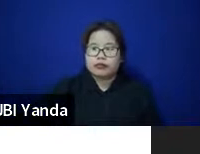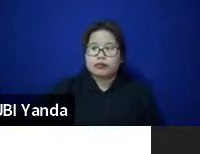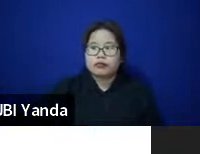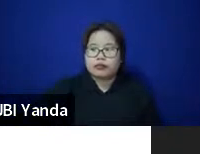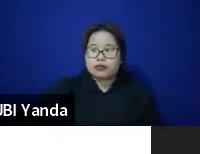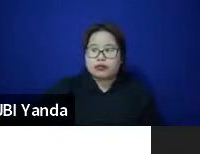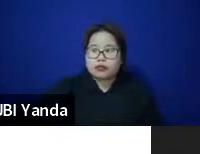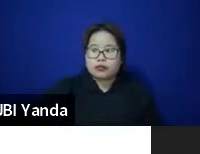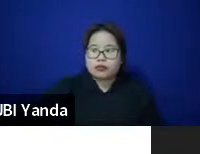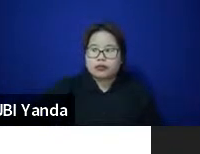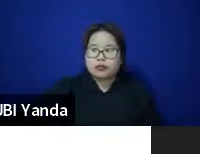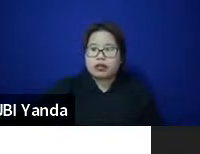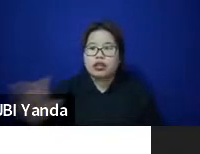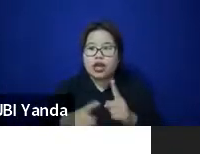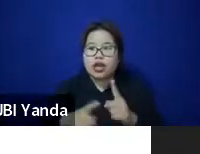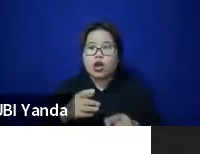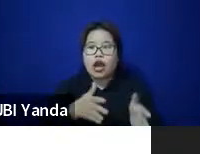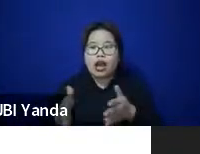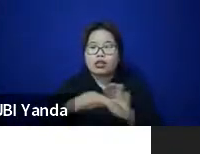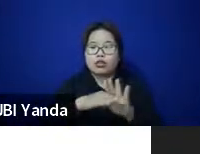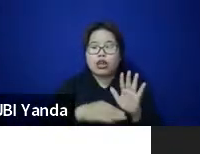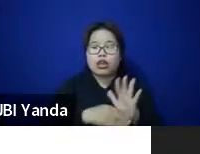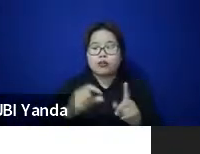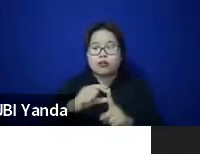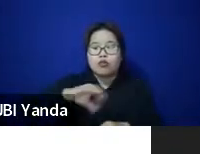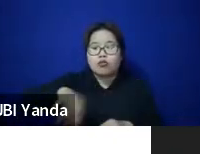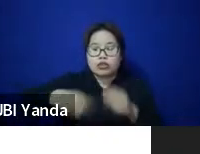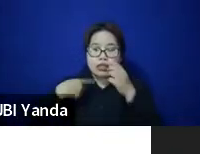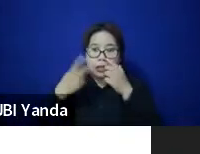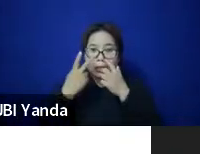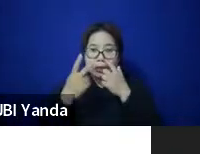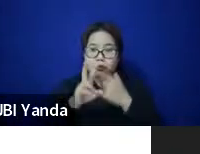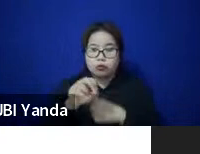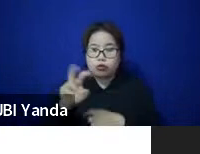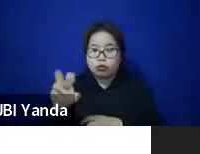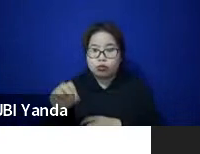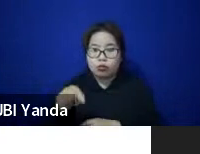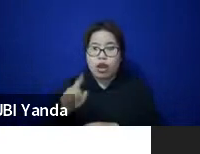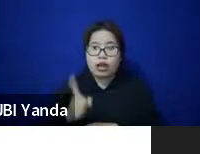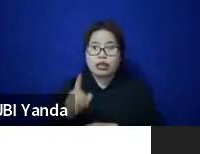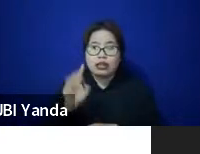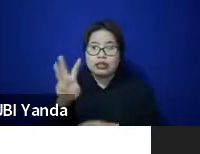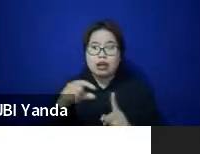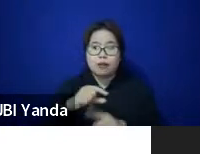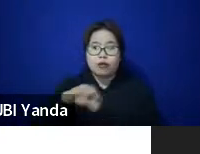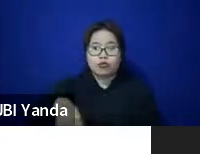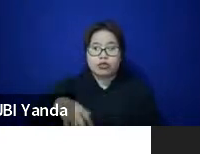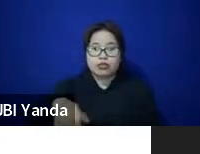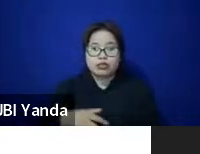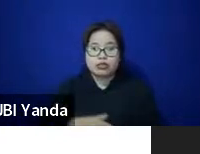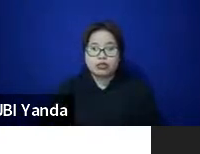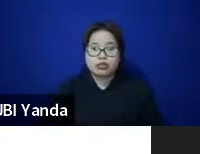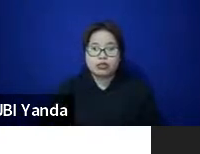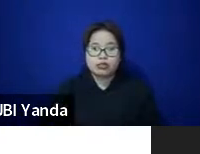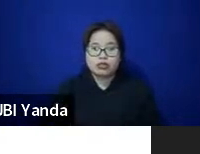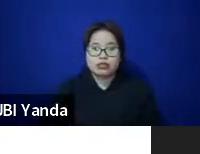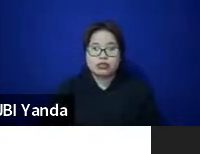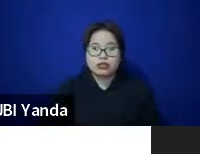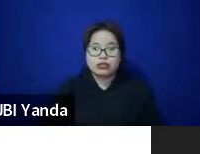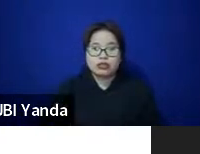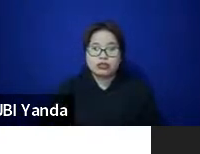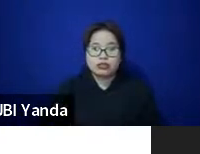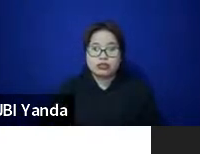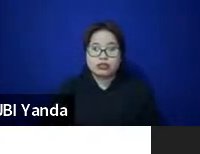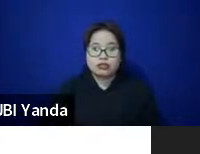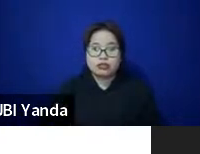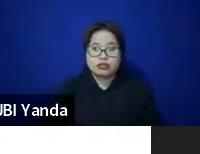peraturan level provinsi yang kita lihat di tahun 2020 gitu ya, ternyata ada 3 provinsi yang tidak memiliki pergub atau peraturan